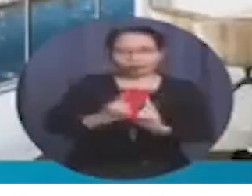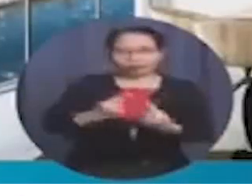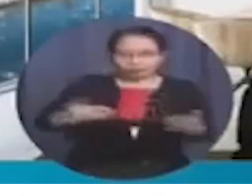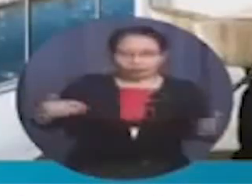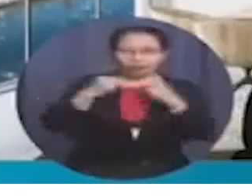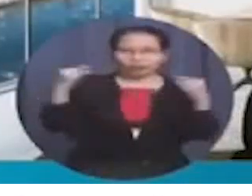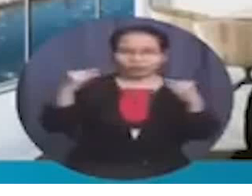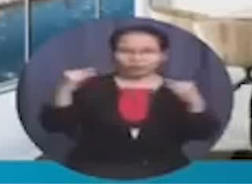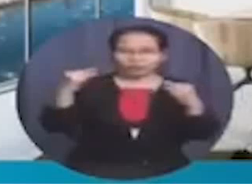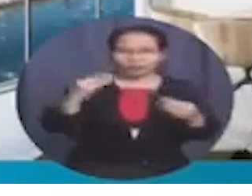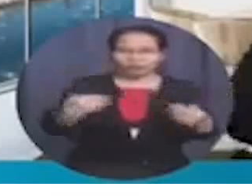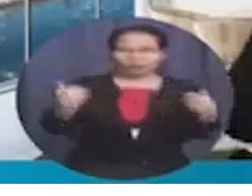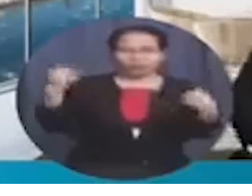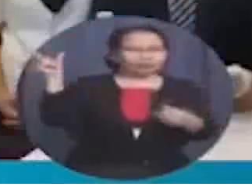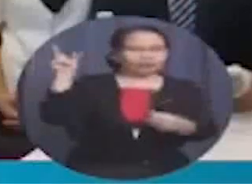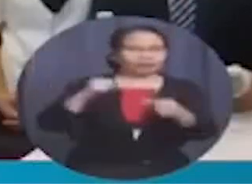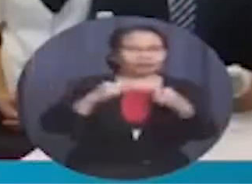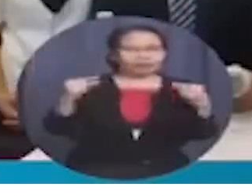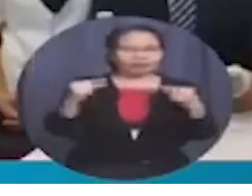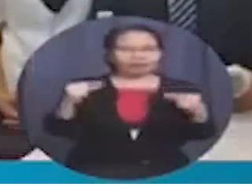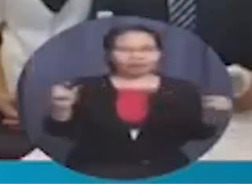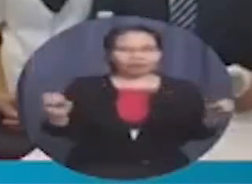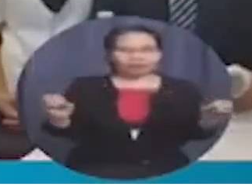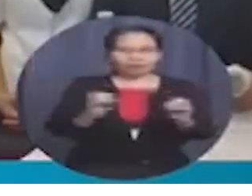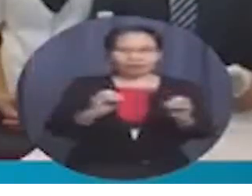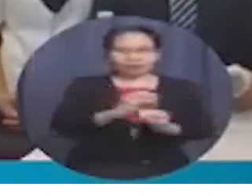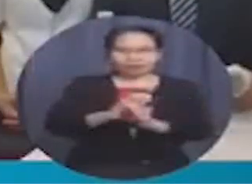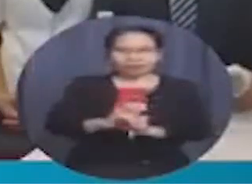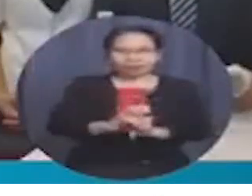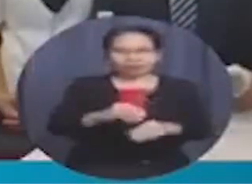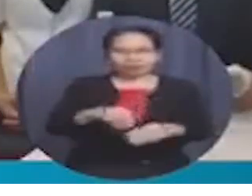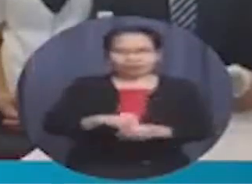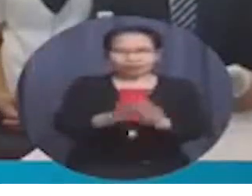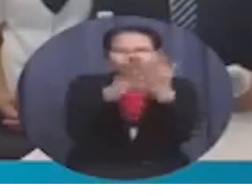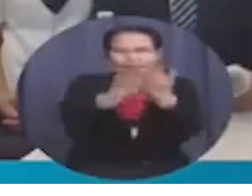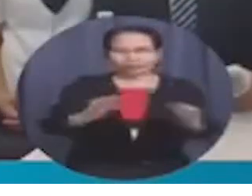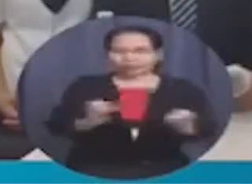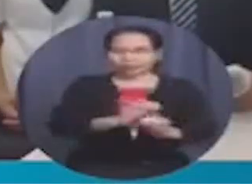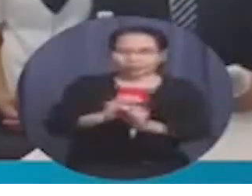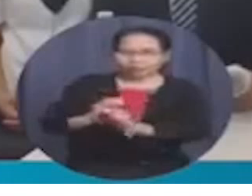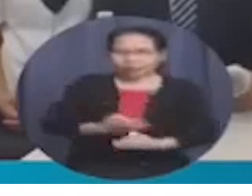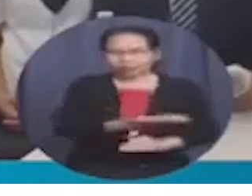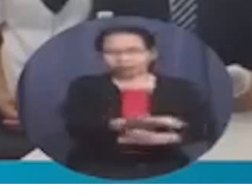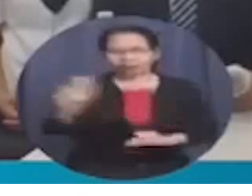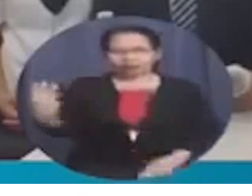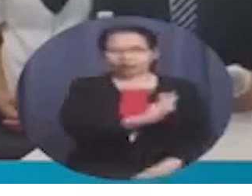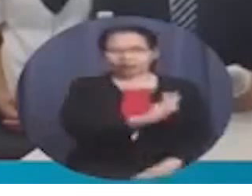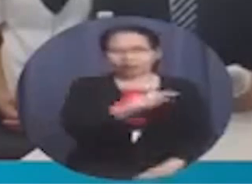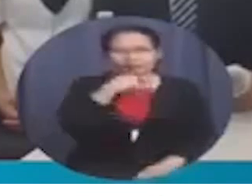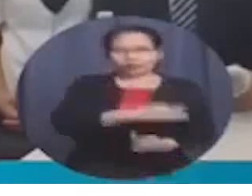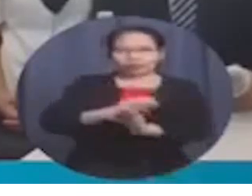nyo mga pare, kung may nakikinig na pare. Bagay, wala naman kayong pakialam sa Biblia. At wala rin kayong pakialam sa inyong mga miyembro